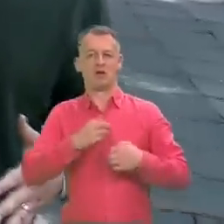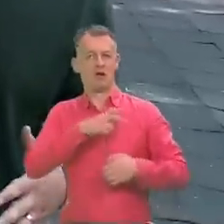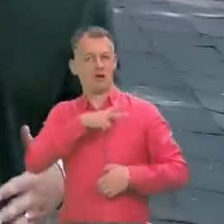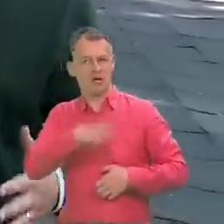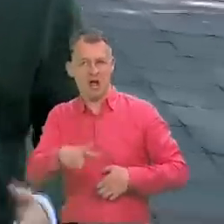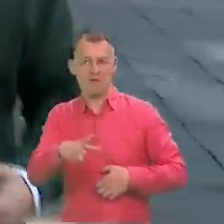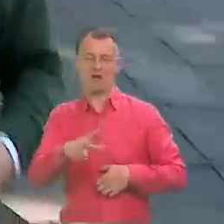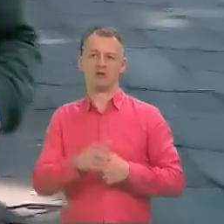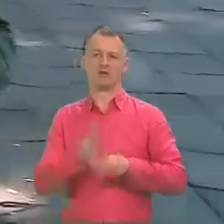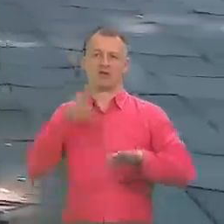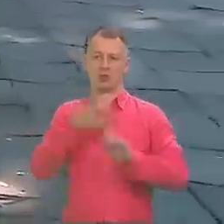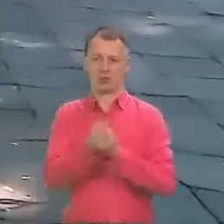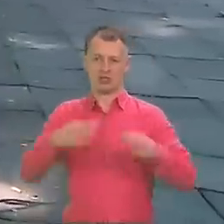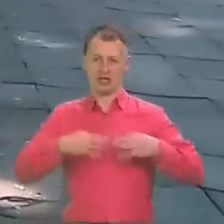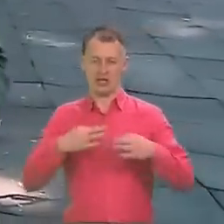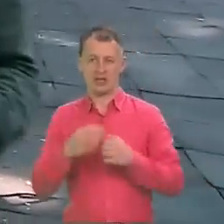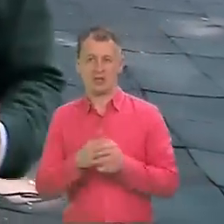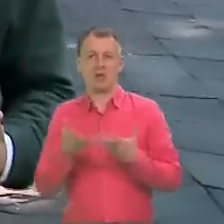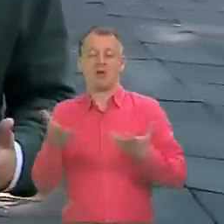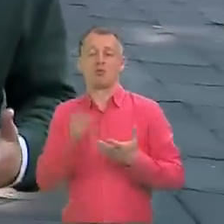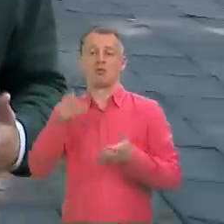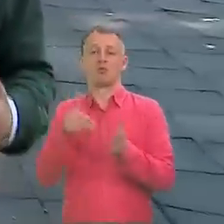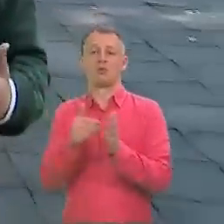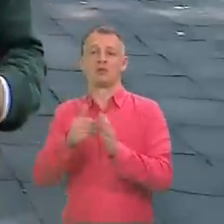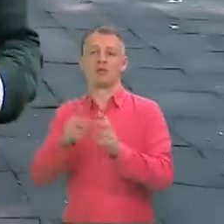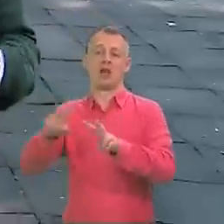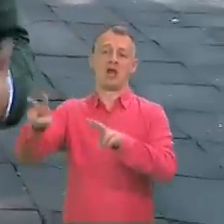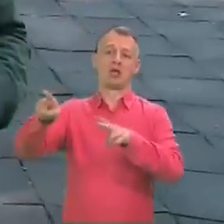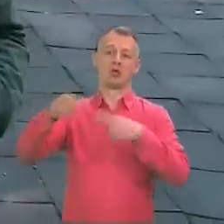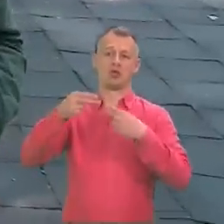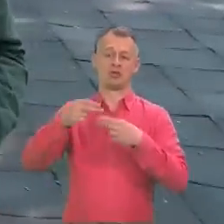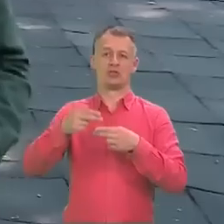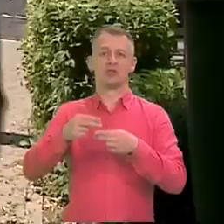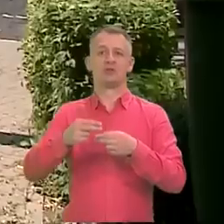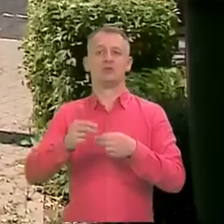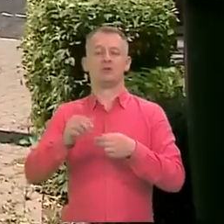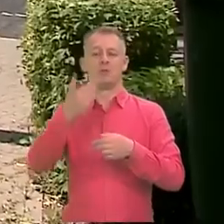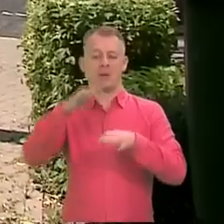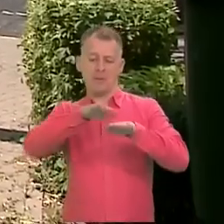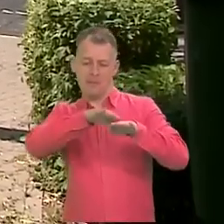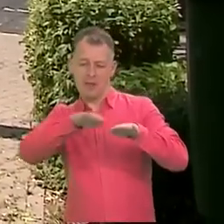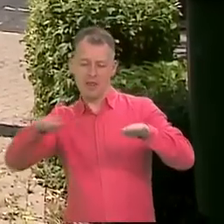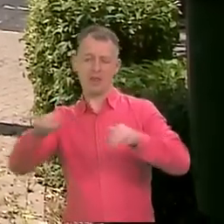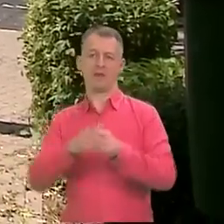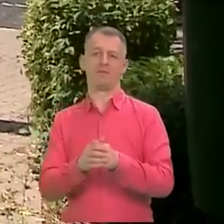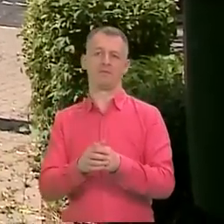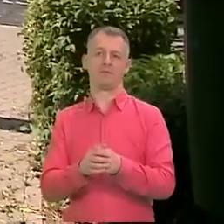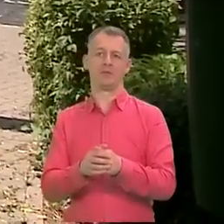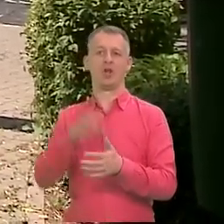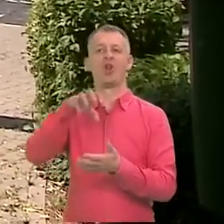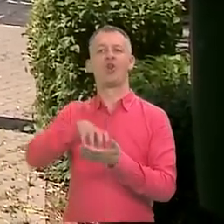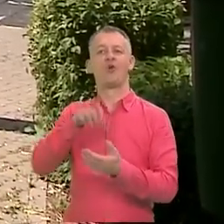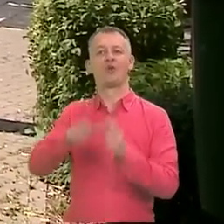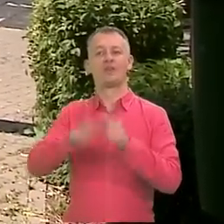foarte deteriorată și pe care trebuie să-l aduci în primă fază pe linia de plutire. De fapt, locurile despre care